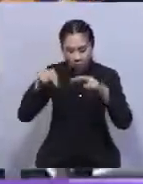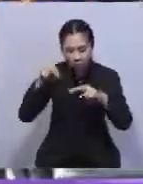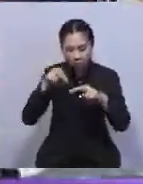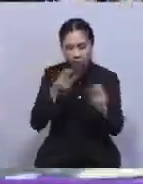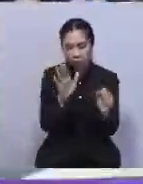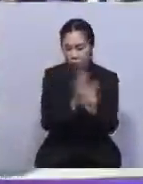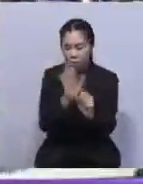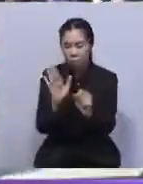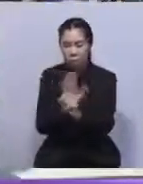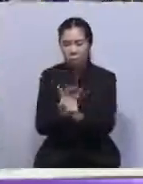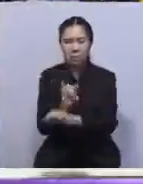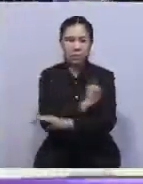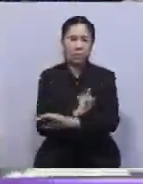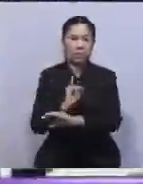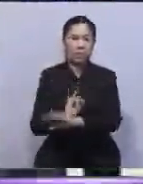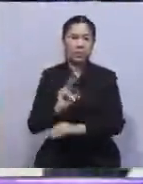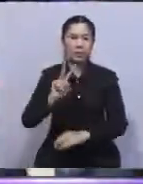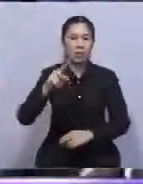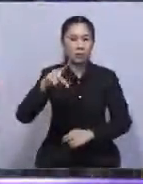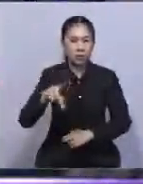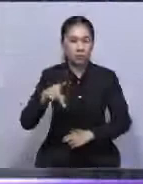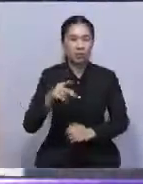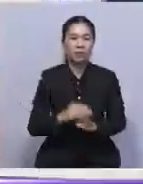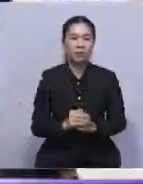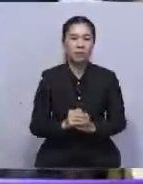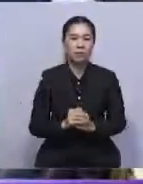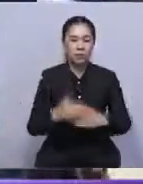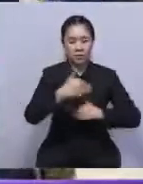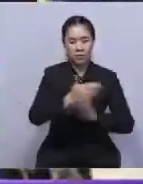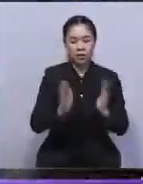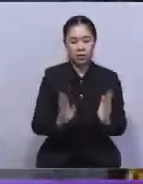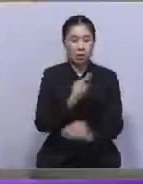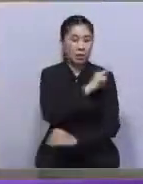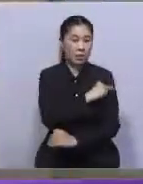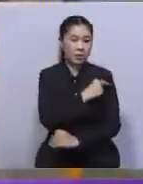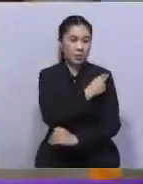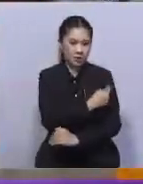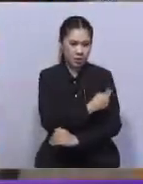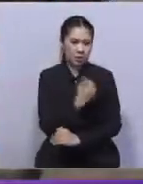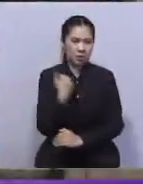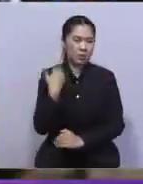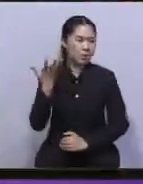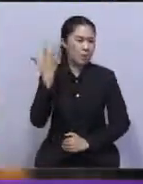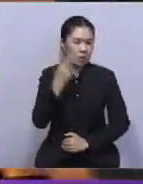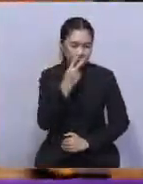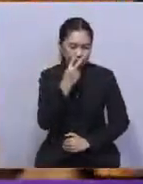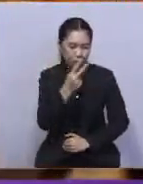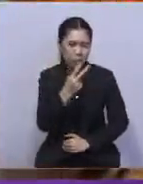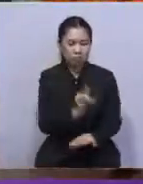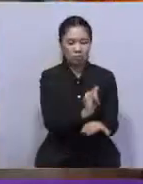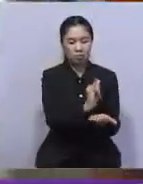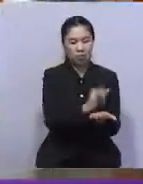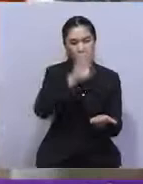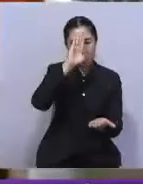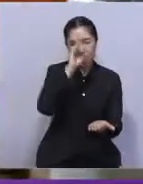พื้นที่นะคะ 2,000 ไร่หลังจากการตรวจสอบห้องพยาบาลเมื่อวานที่ผ่านมานะคะก็เชื่อว่าพระธรรมชโยนั้นไม่ได้อาพาธจริงและ